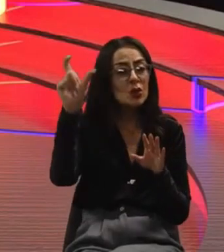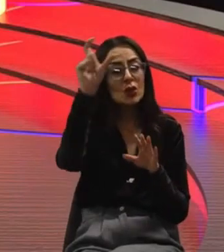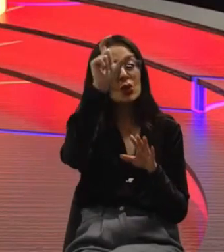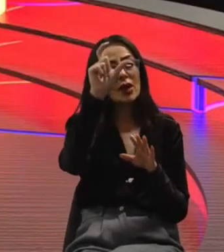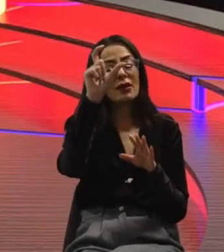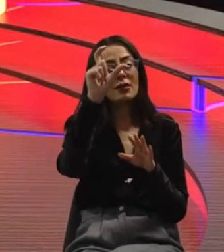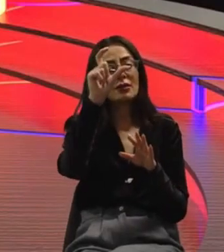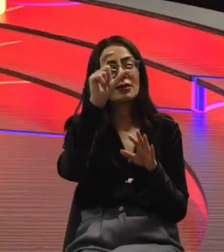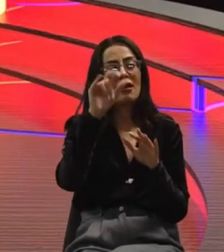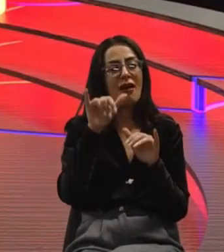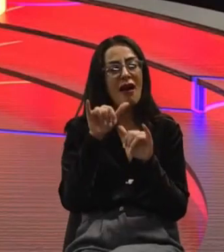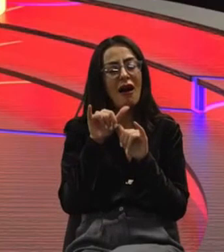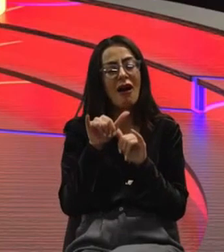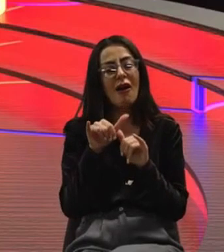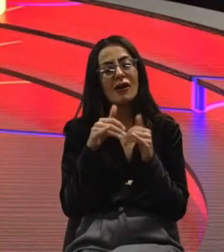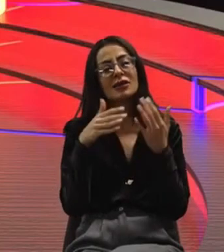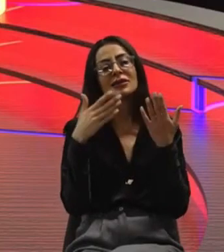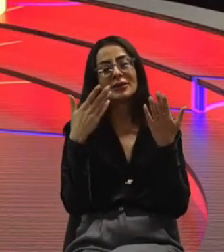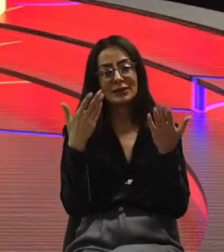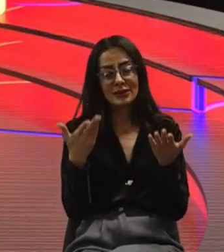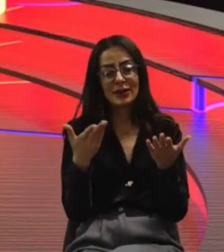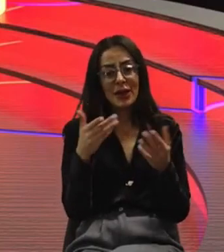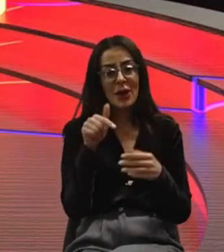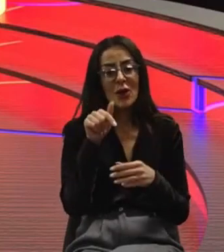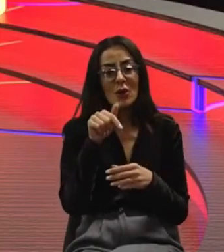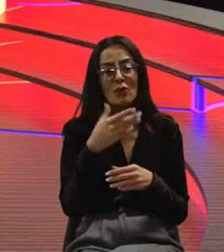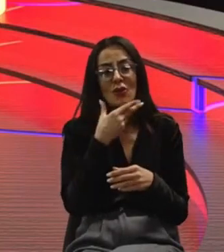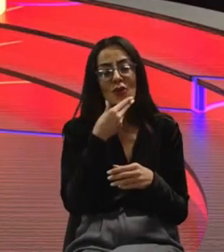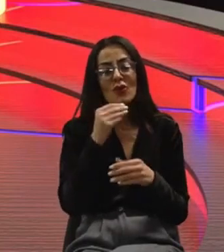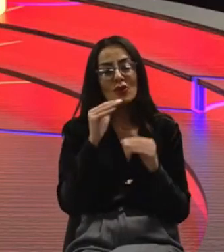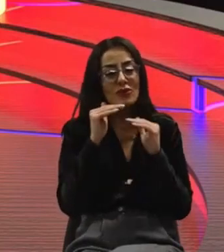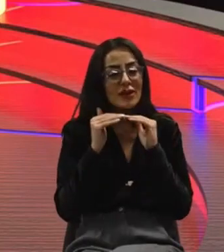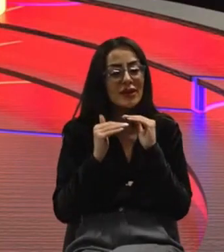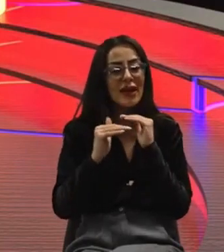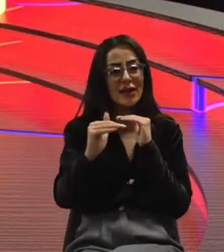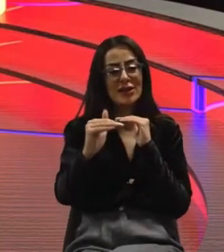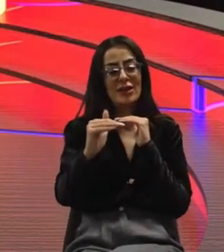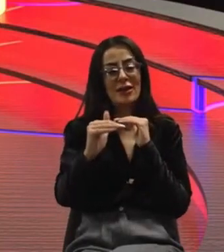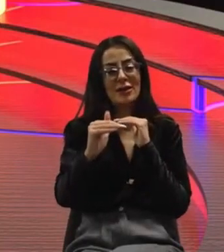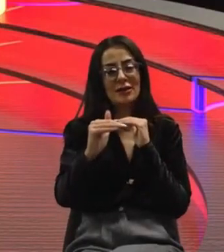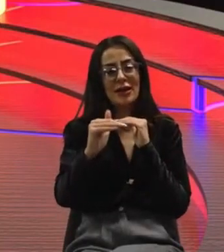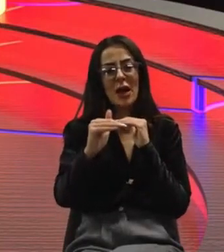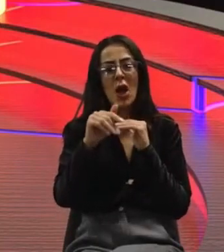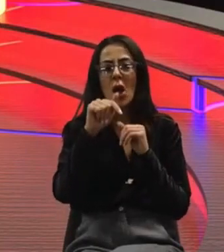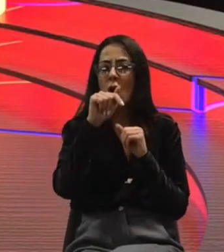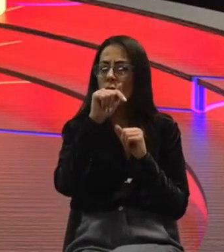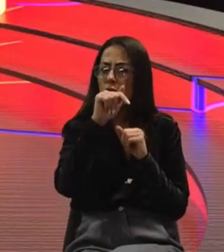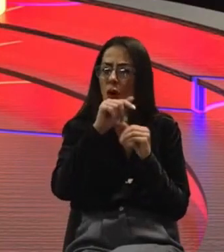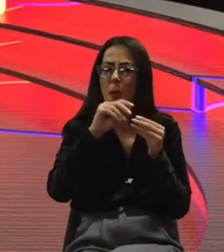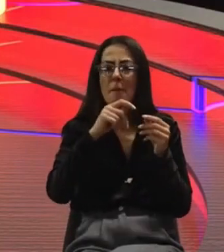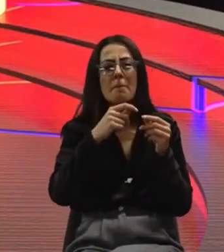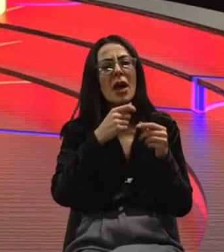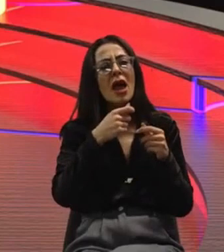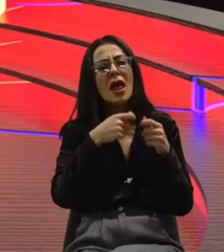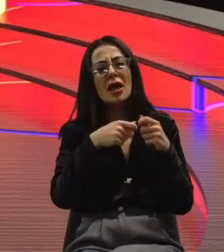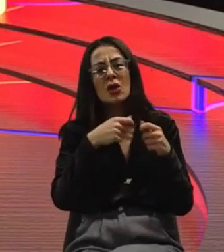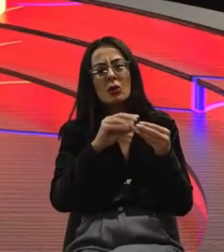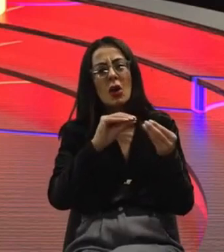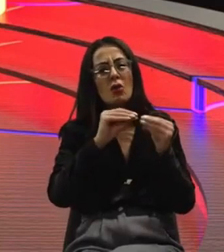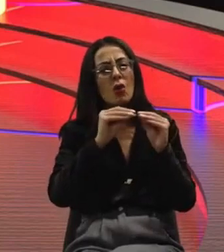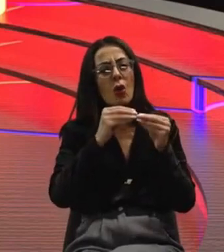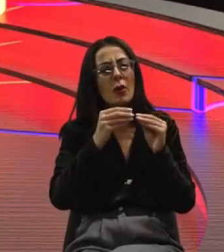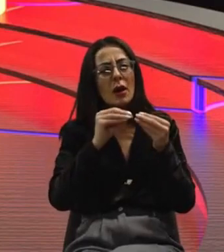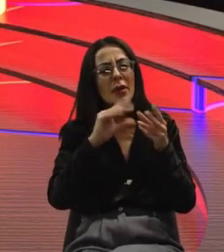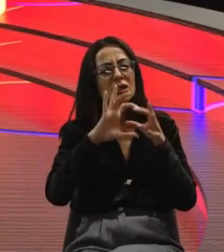geçmiş böyle süzgecinden geçmiş gençlerin bu Problem her yerde çözeceğini ben yüzünüz